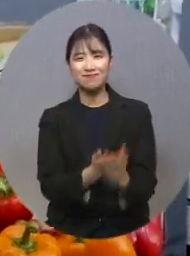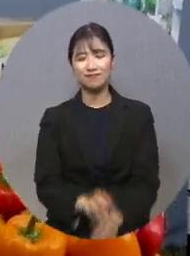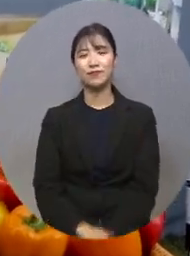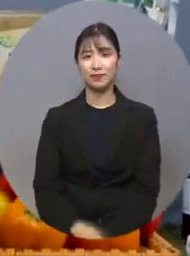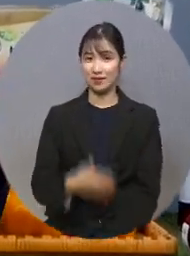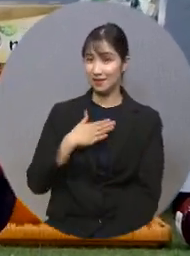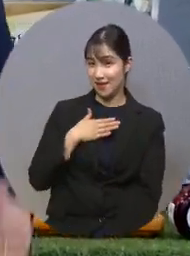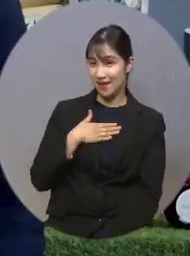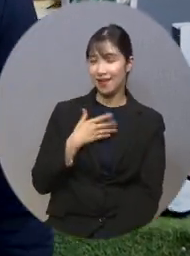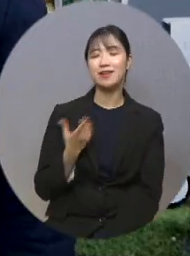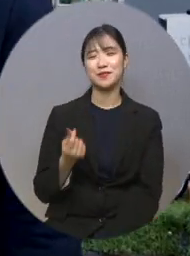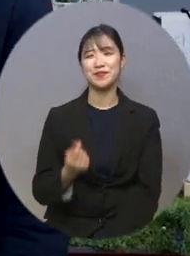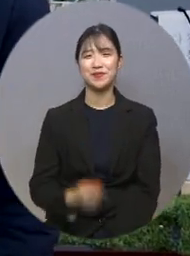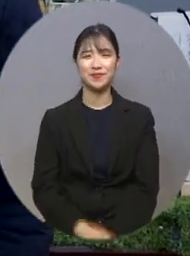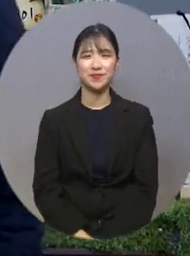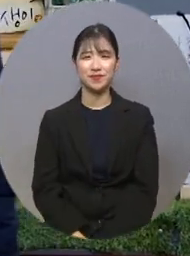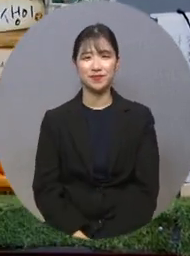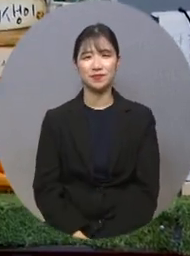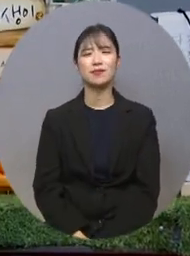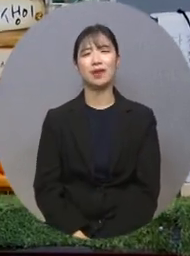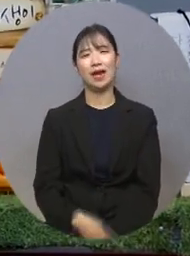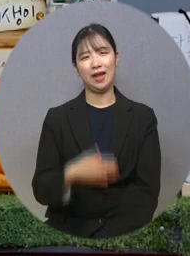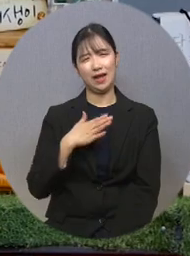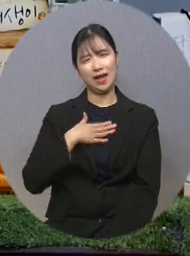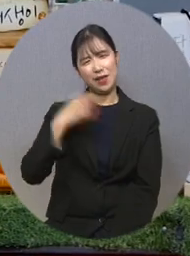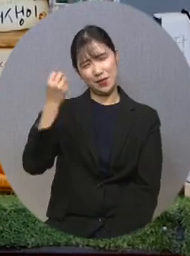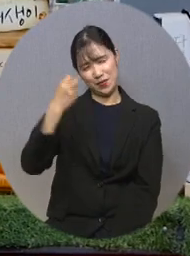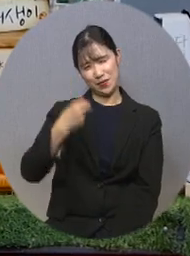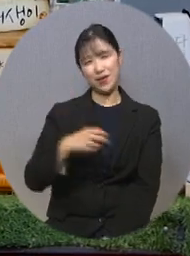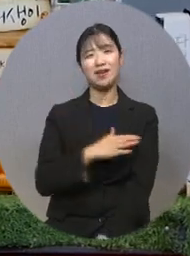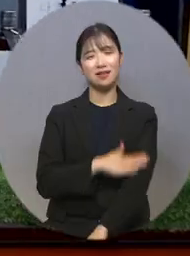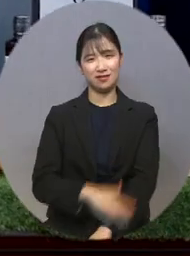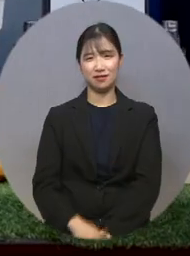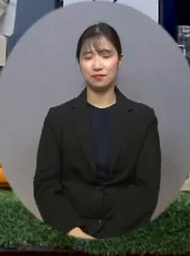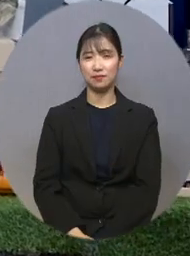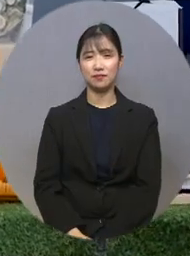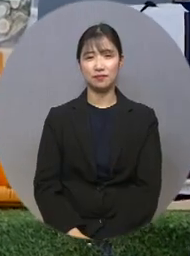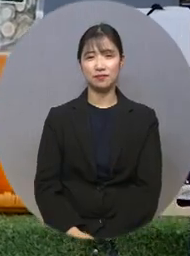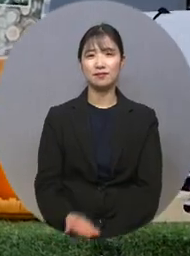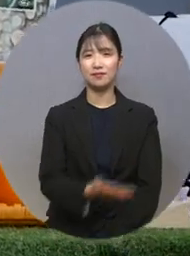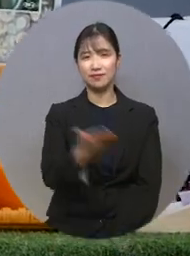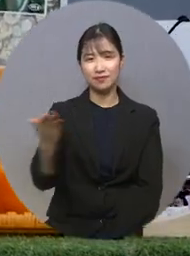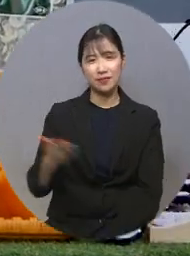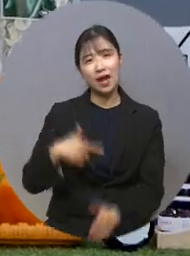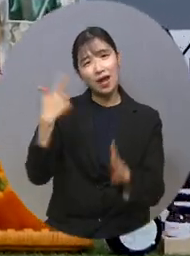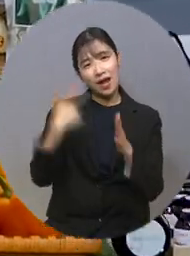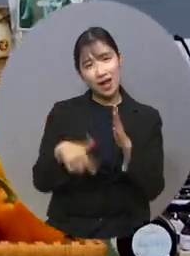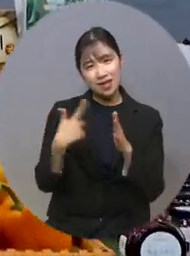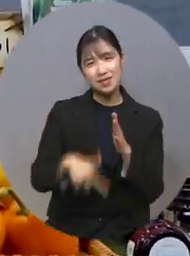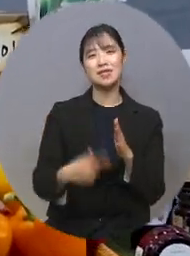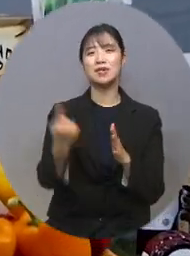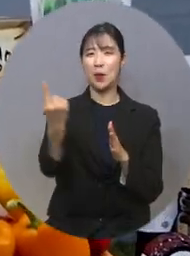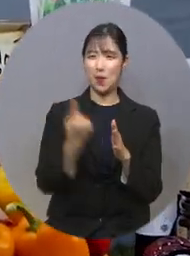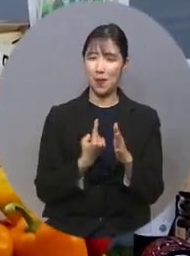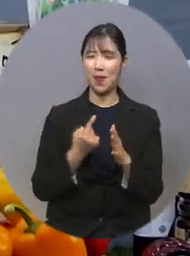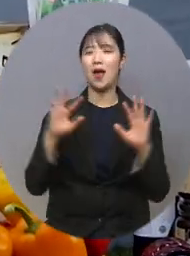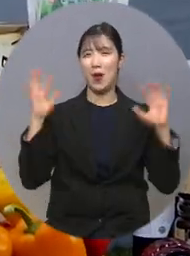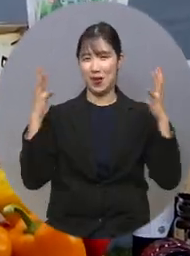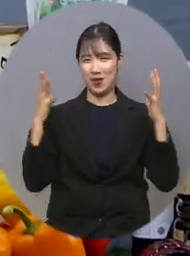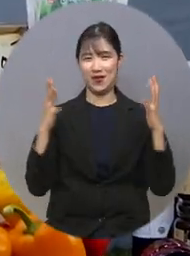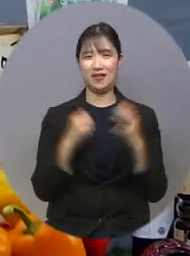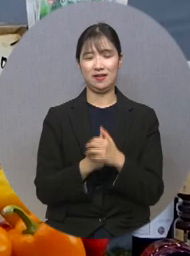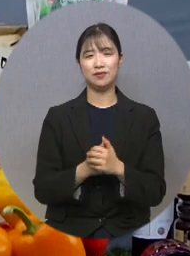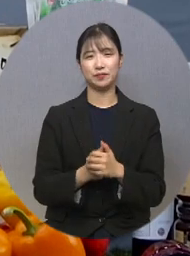제가요? 네. 아 진짜 한두 번. 니가 하라고 이렇게 손가락이 가 있잖아. 여러분들 강진에 오신 걸 환영합니다.